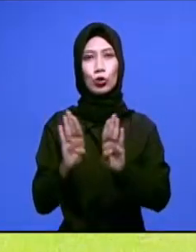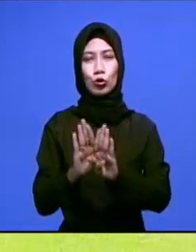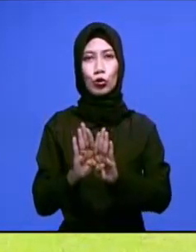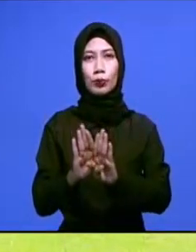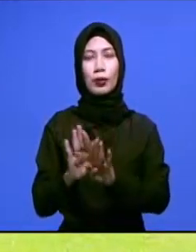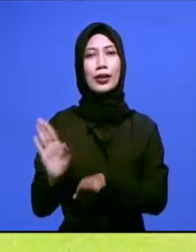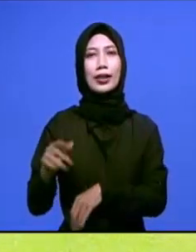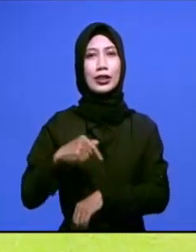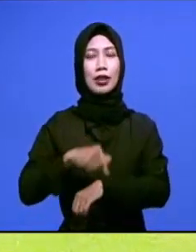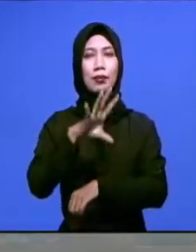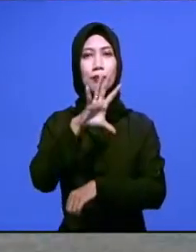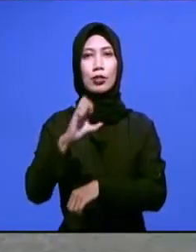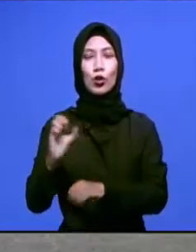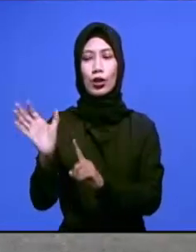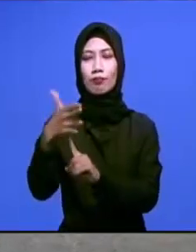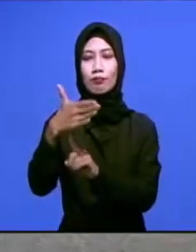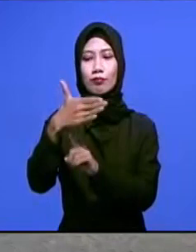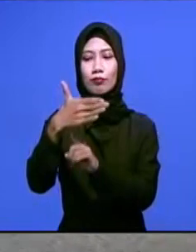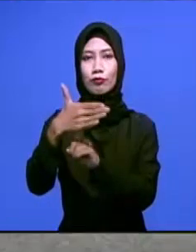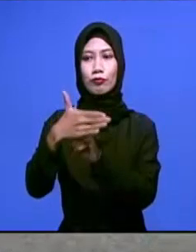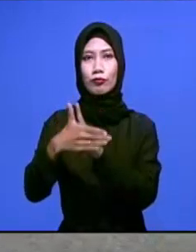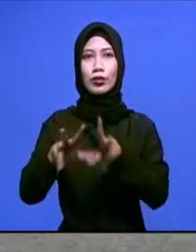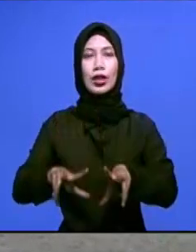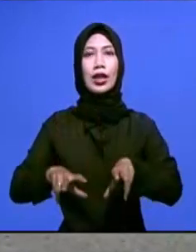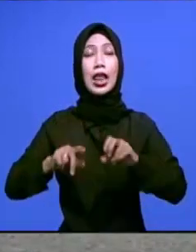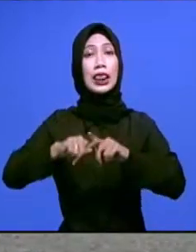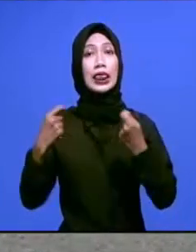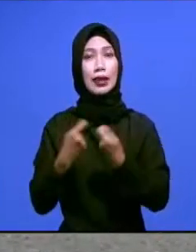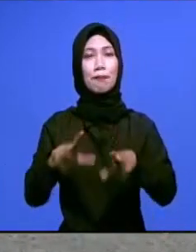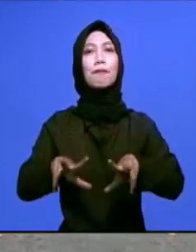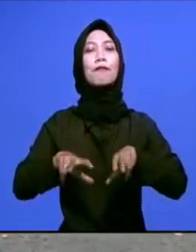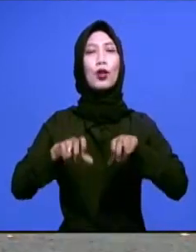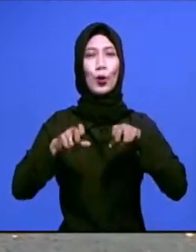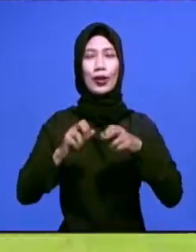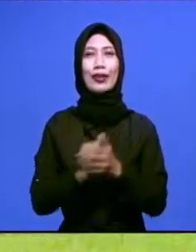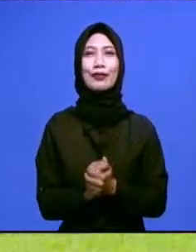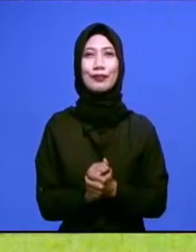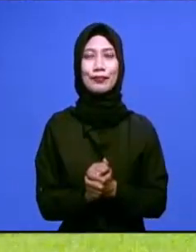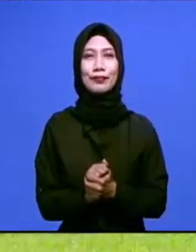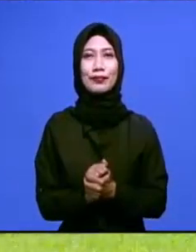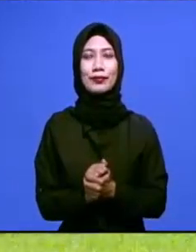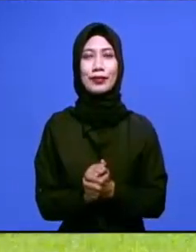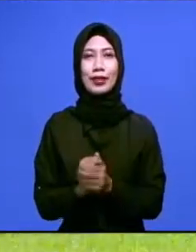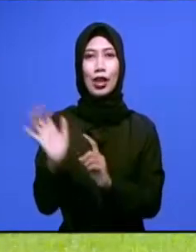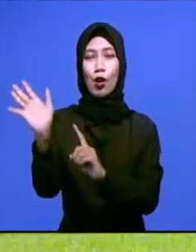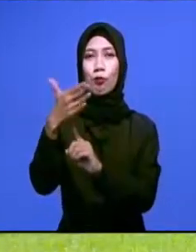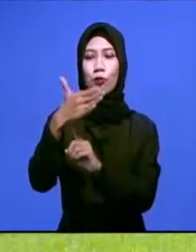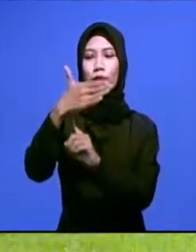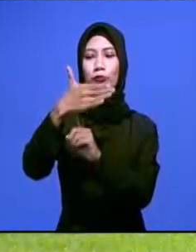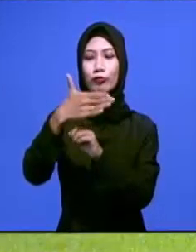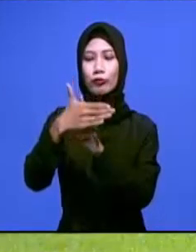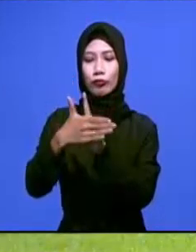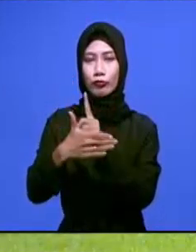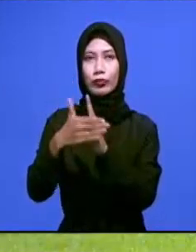17.00 Waktu Indonesia Barat Timur Okelah yang akan bertugas dalam upacara penurunan bendera sang saka merah putih sore nanti